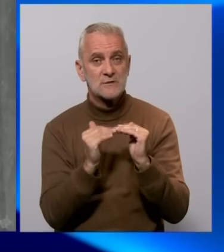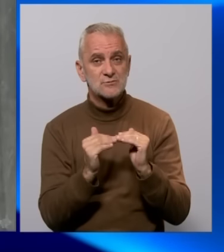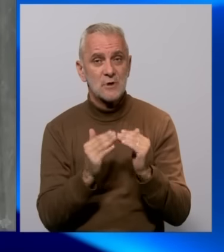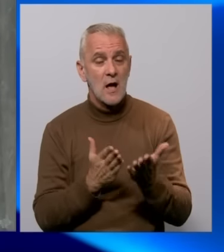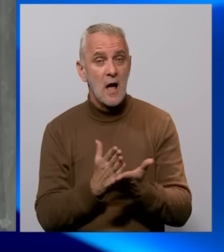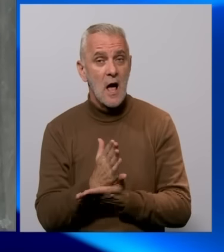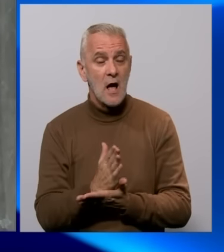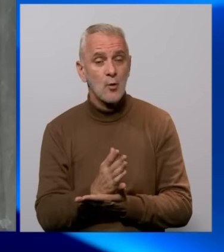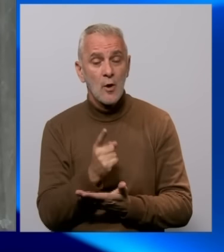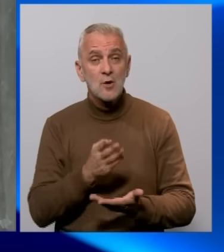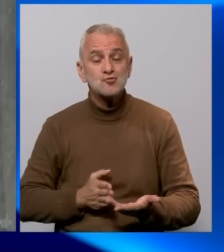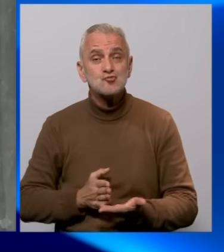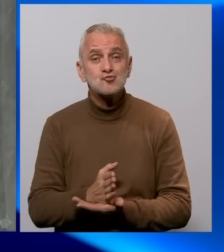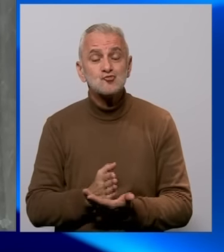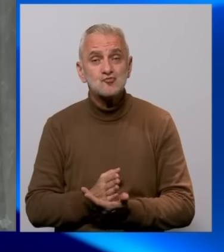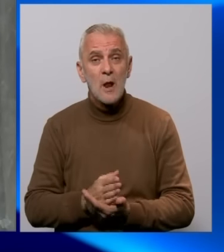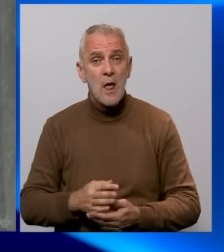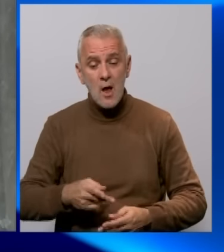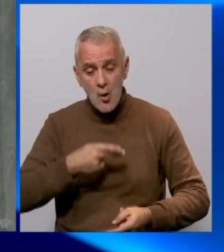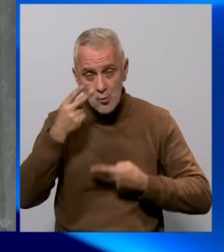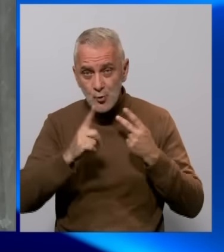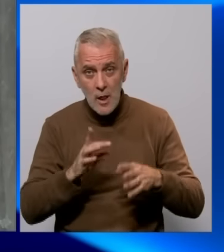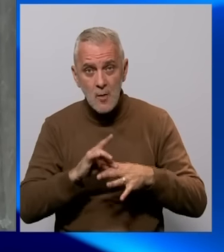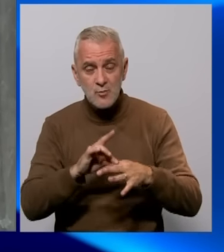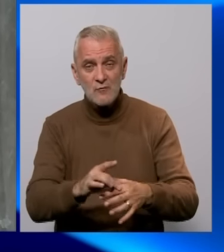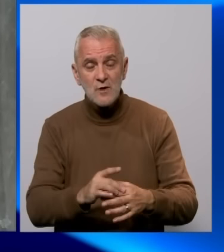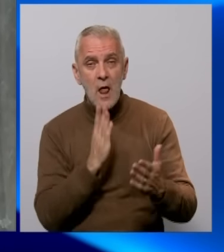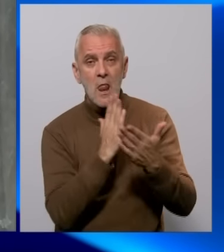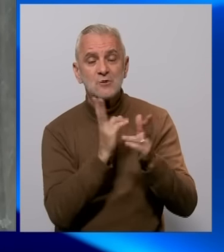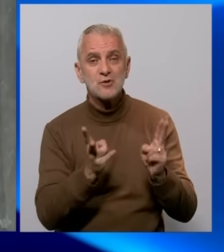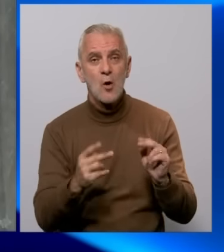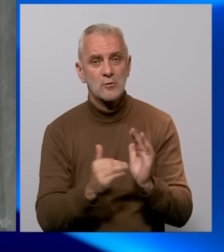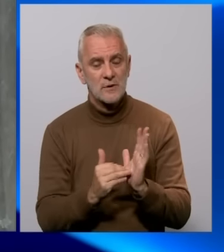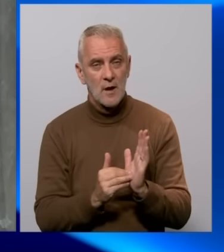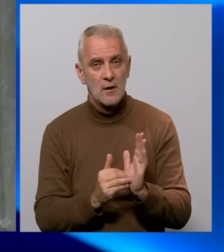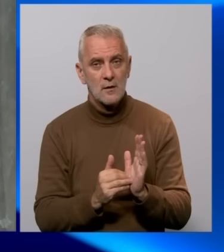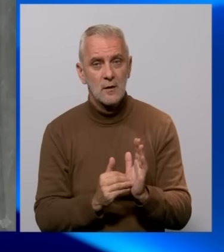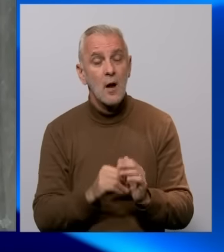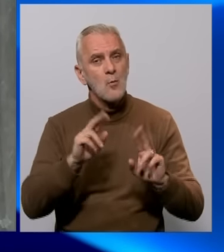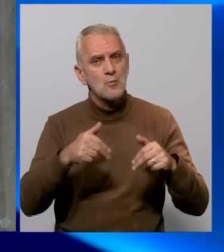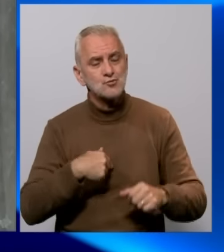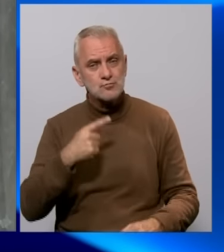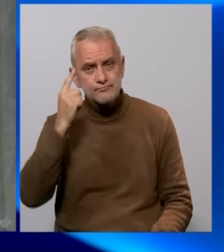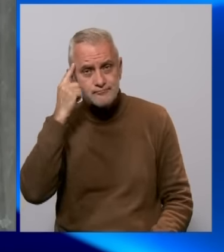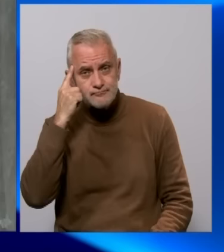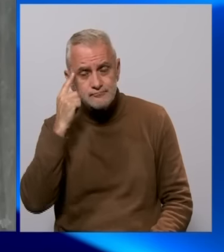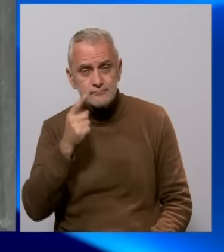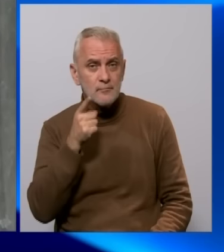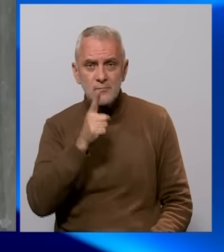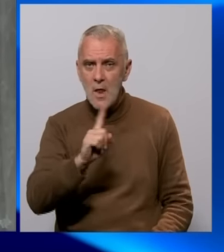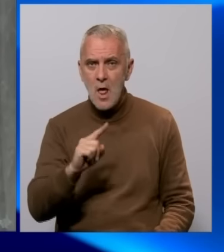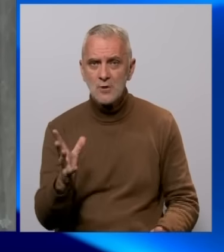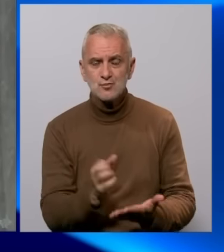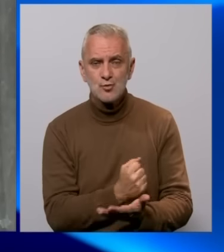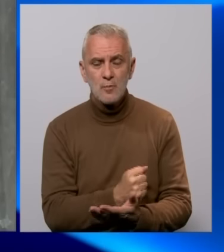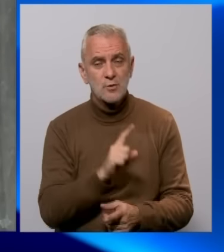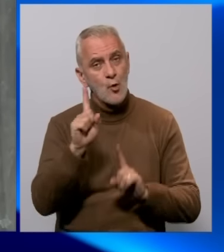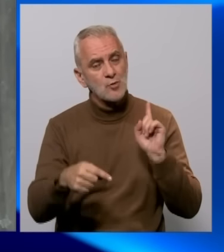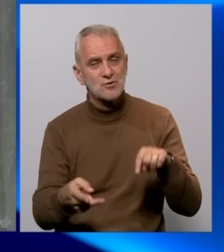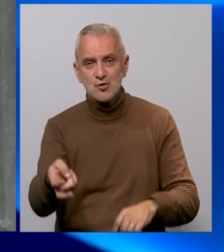se službene kontrole ne provode na način kako je to zahtijevano, može se i pretpostaviti da nećemo dobiti